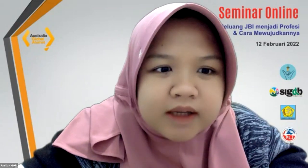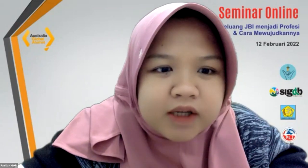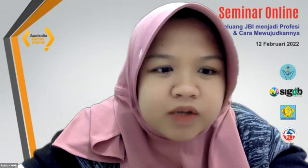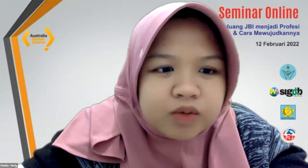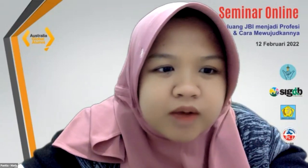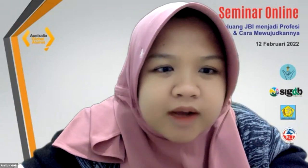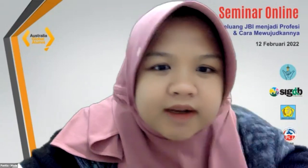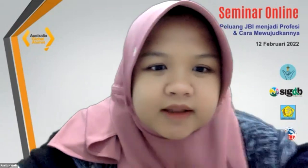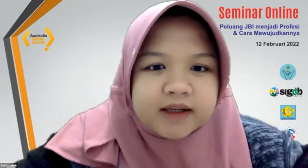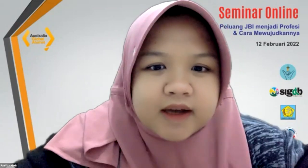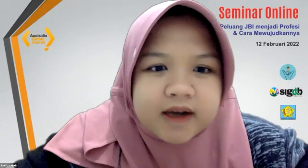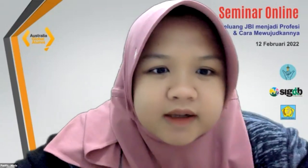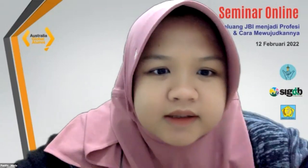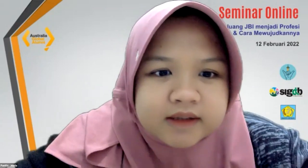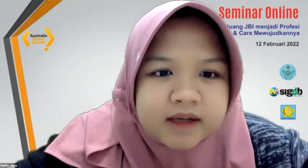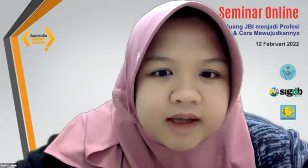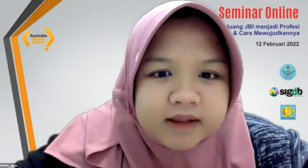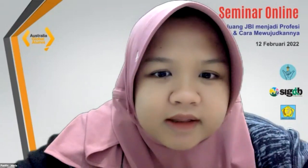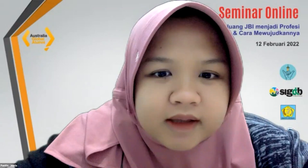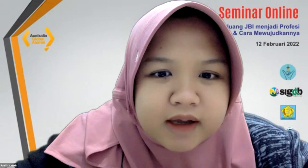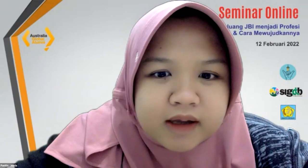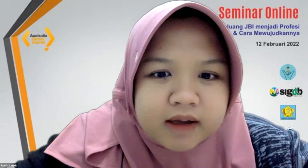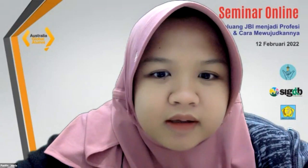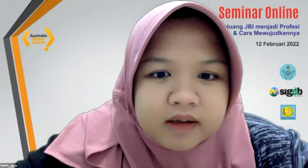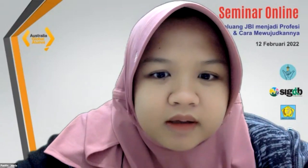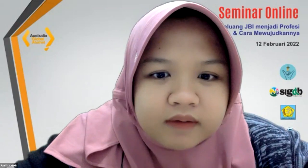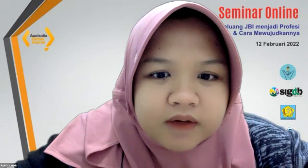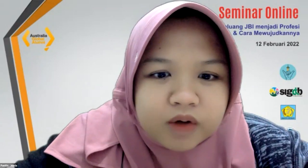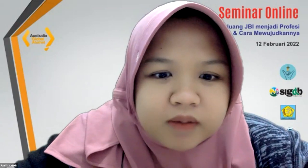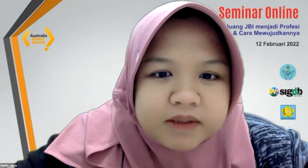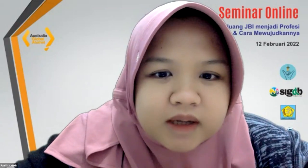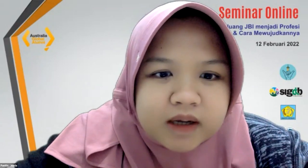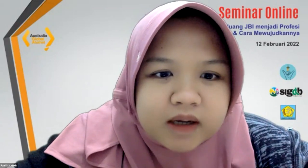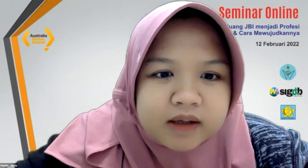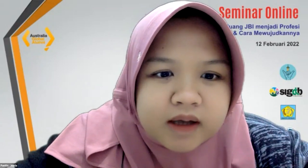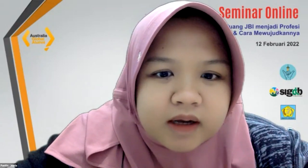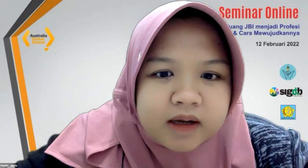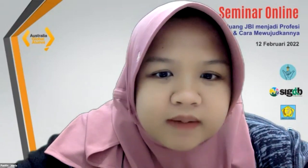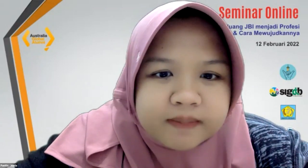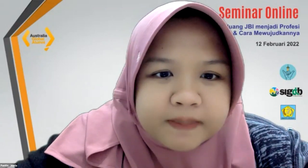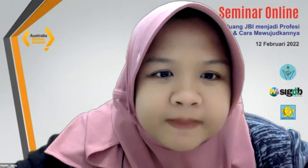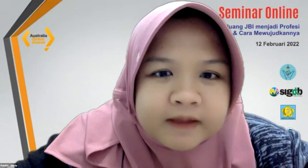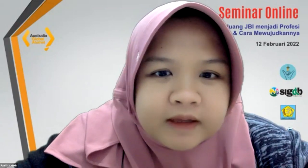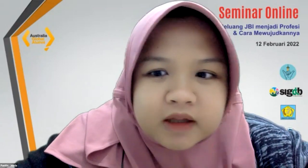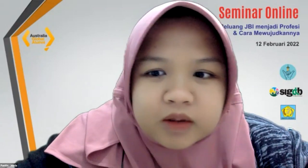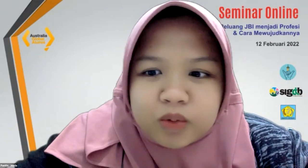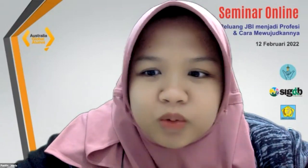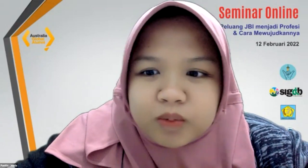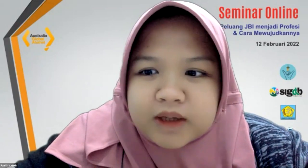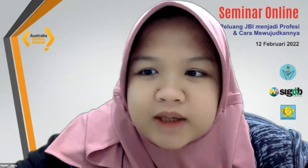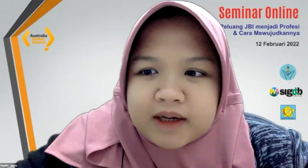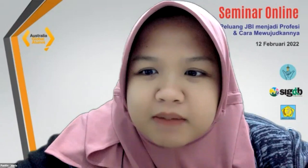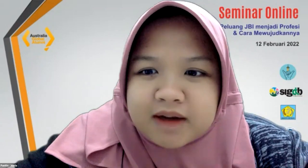saat ini sudah ada tiga slime yang Hai Videonya bisa nyala kita